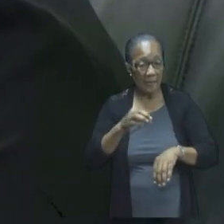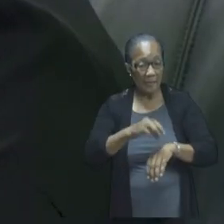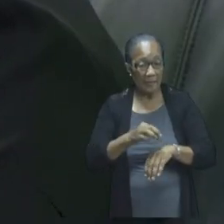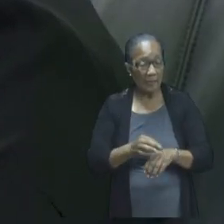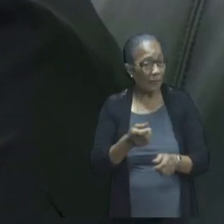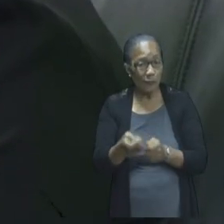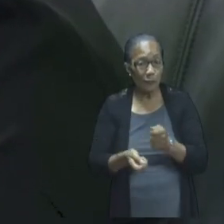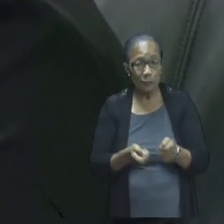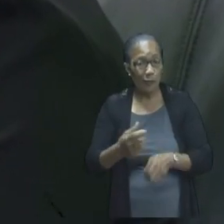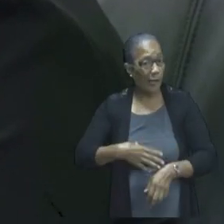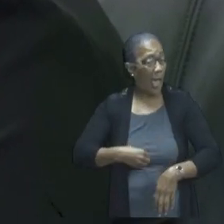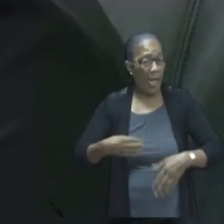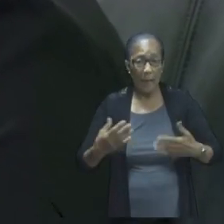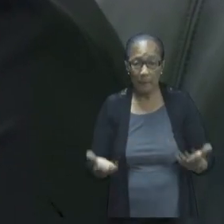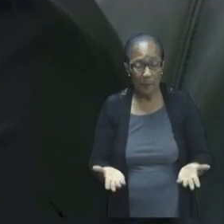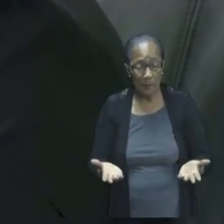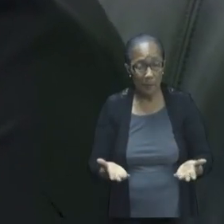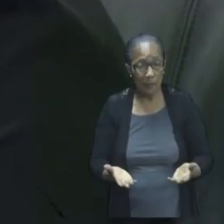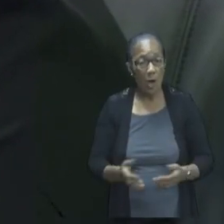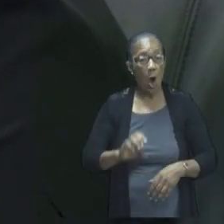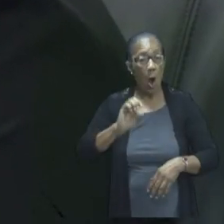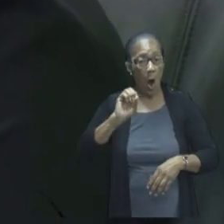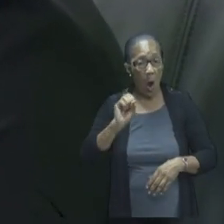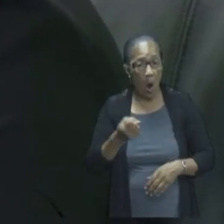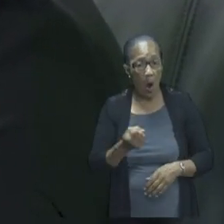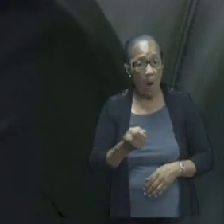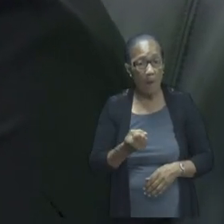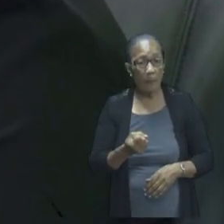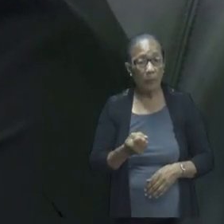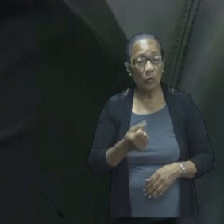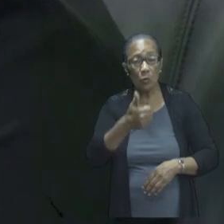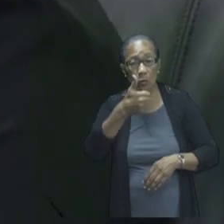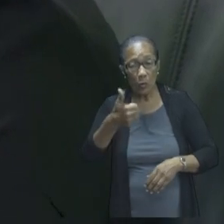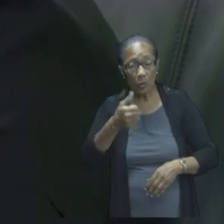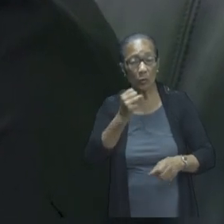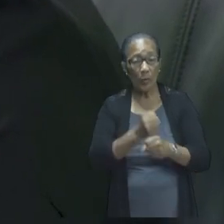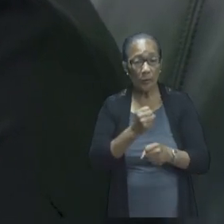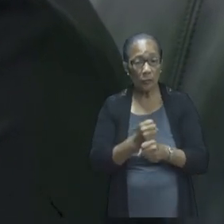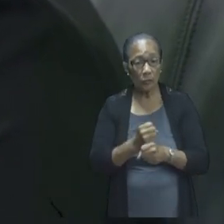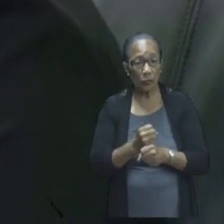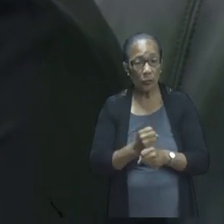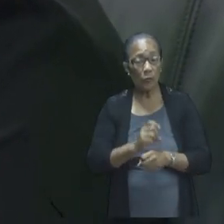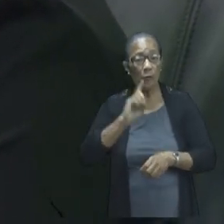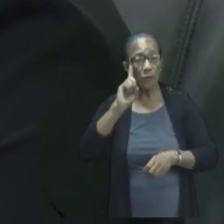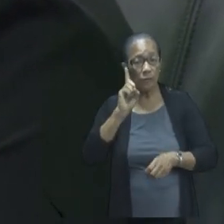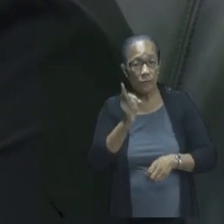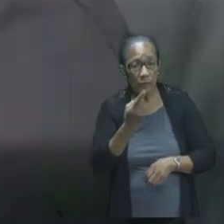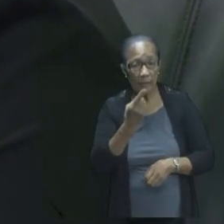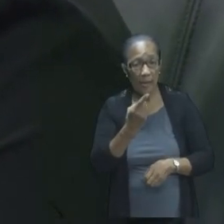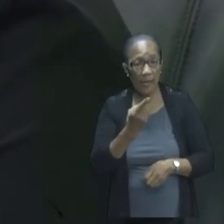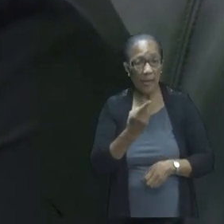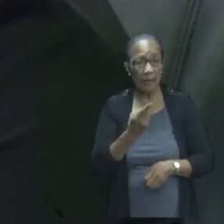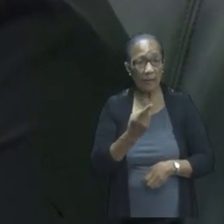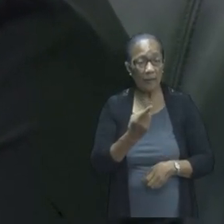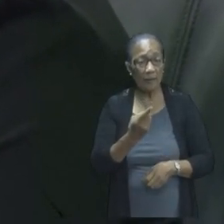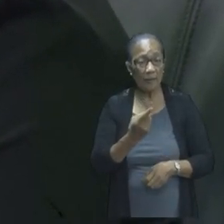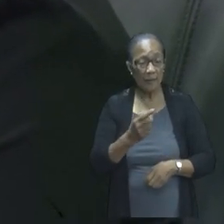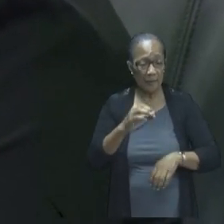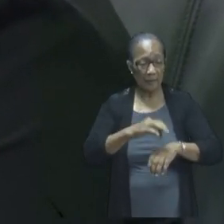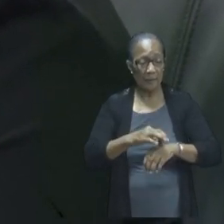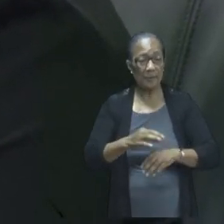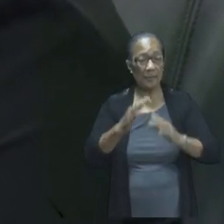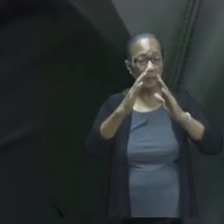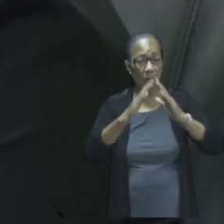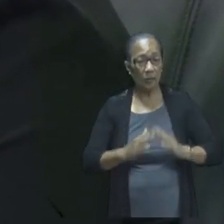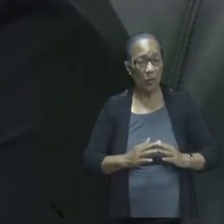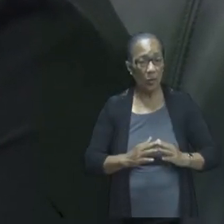mate te kunnen functioneren en de dienstverlening te kunnen garanderen maar wat dit ziekenhuizen zeggen dat er